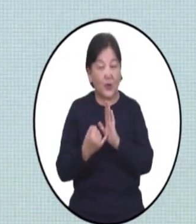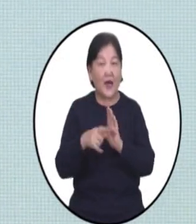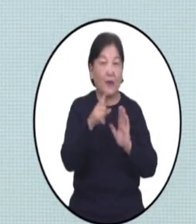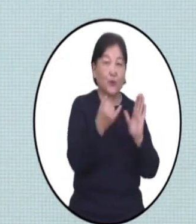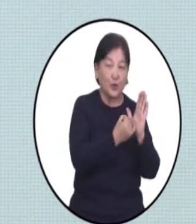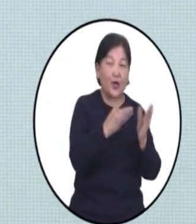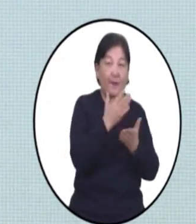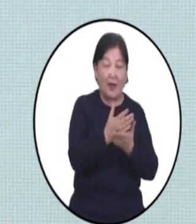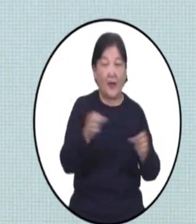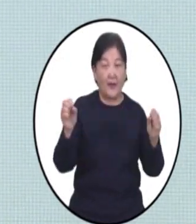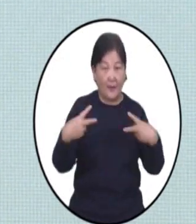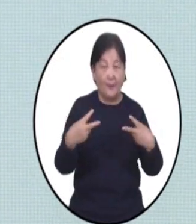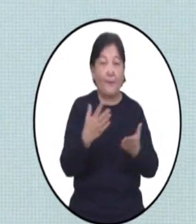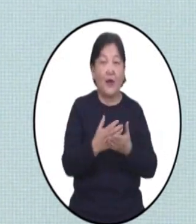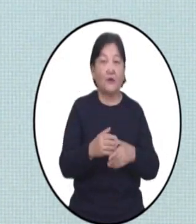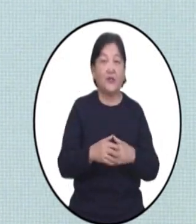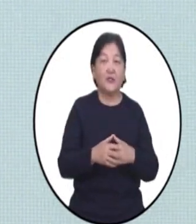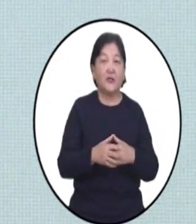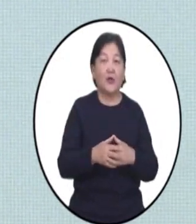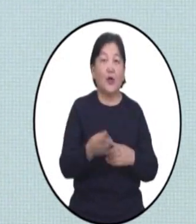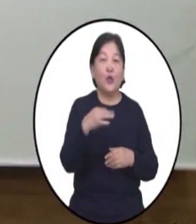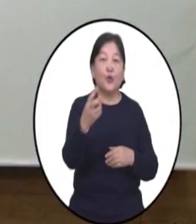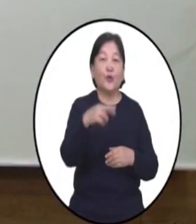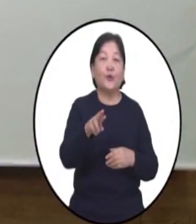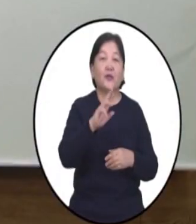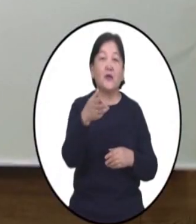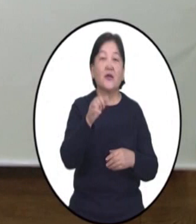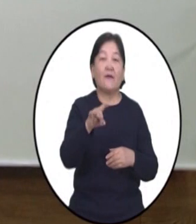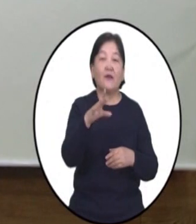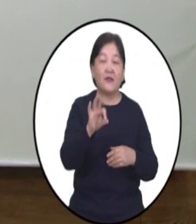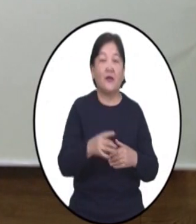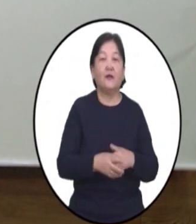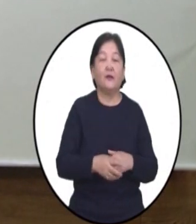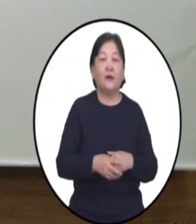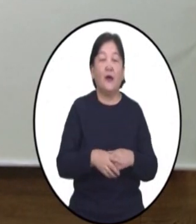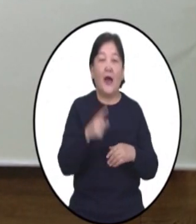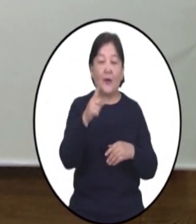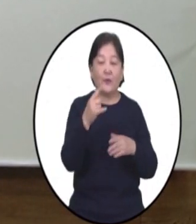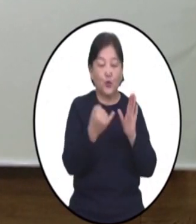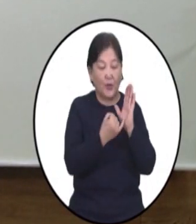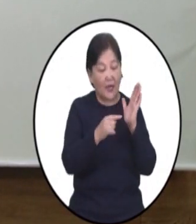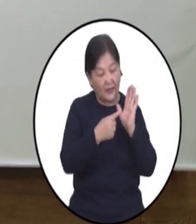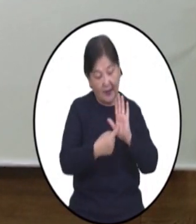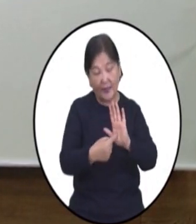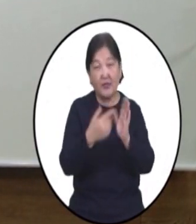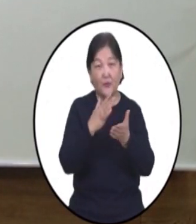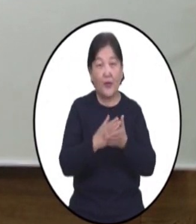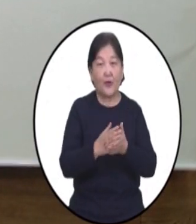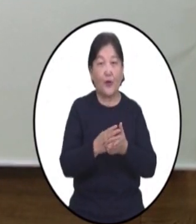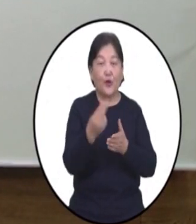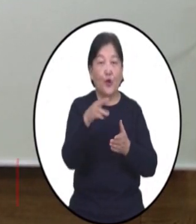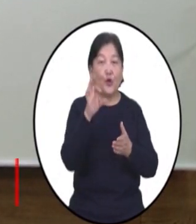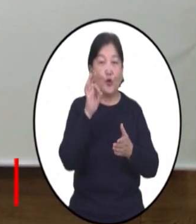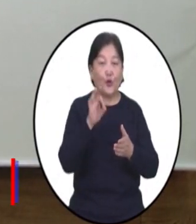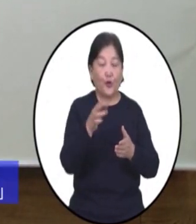10 Q2 буюу дунд кавертел нь бол 16-г илэрхийлж байна. За, доод кавертелээ олохтаа